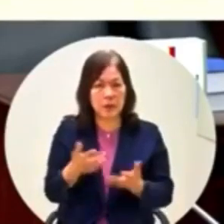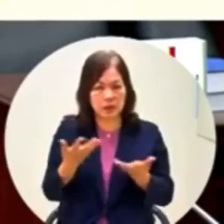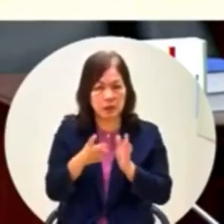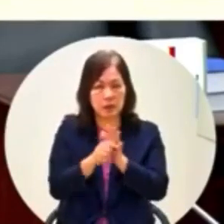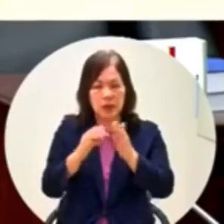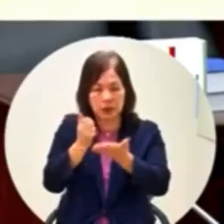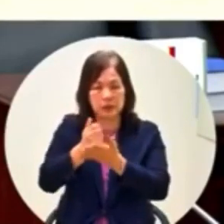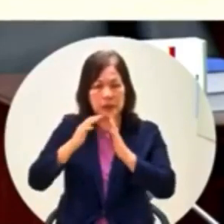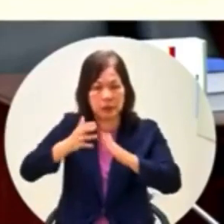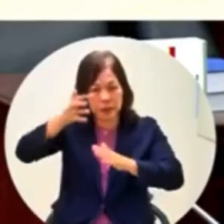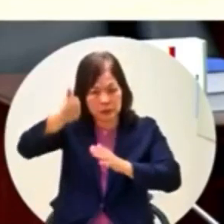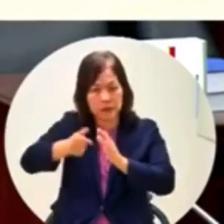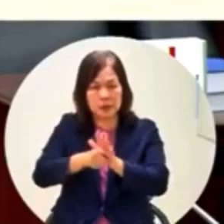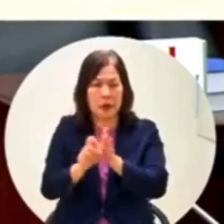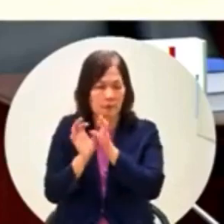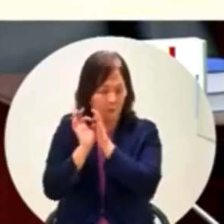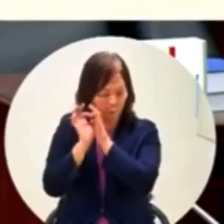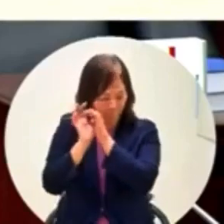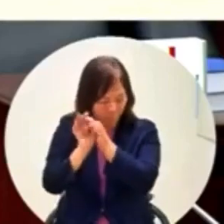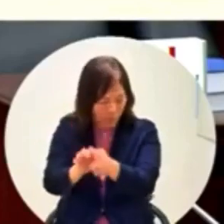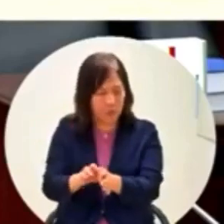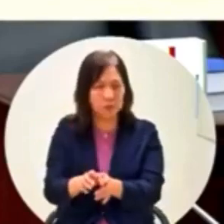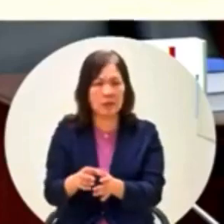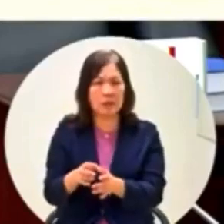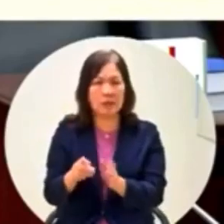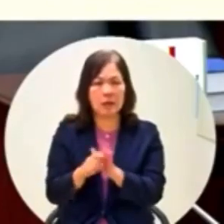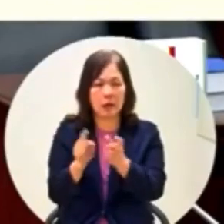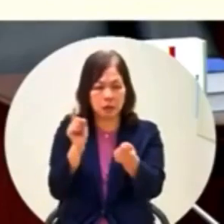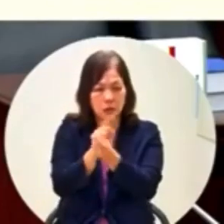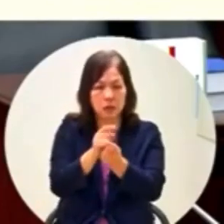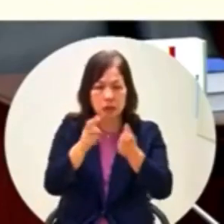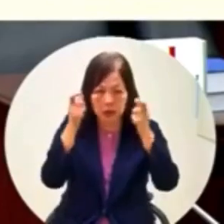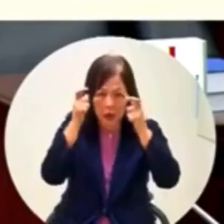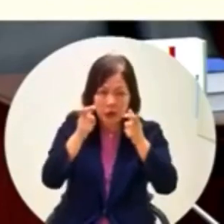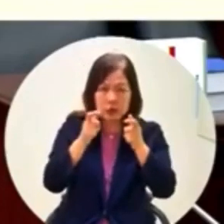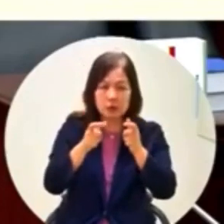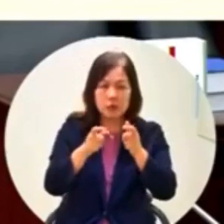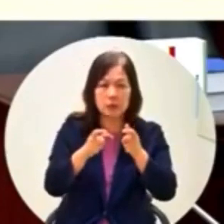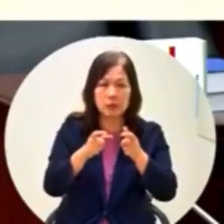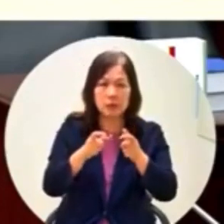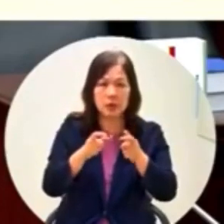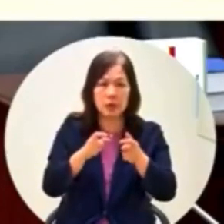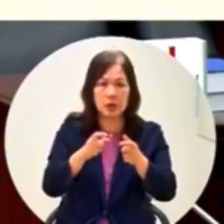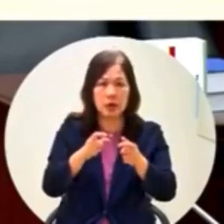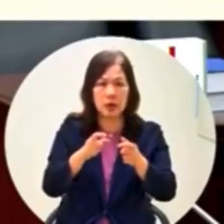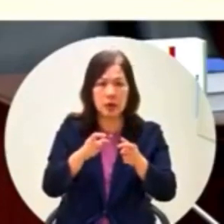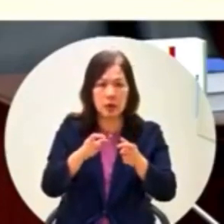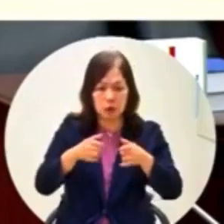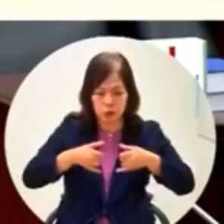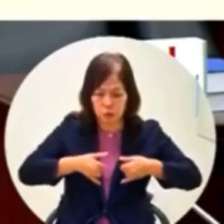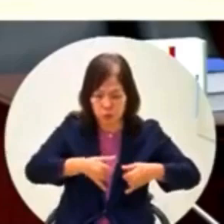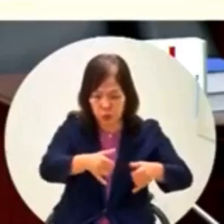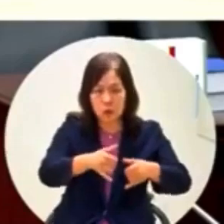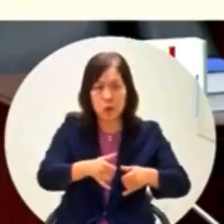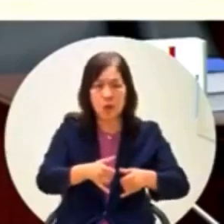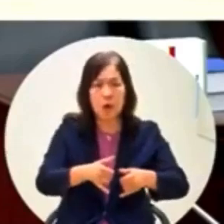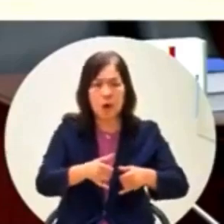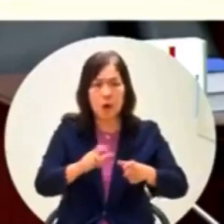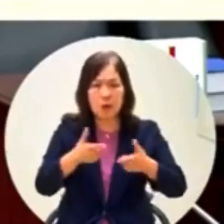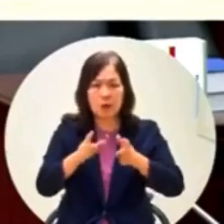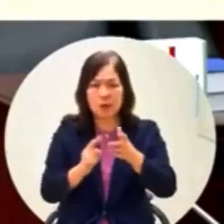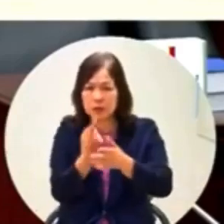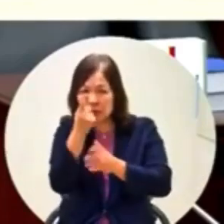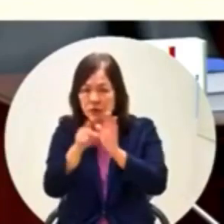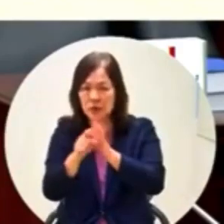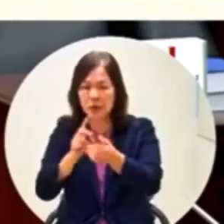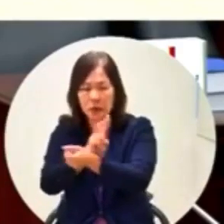长继续秉持着为我们高雄市所有我们的一个道路，不止我们